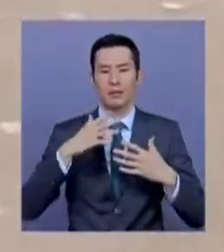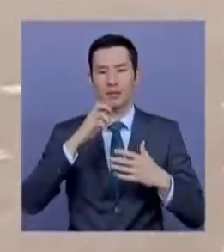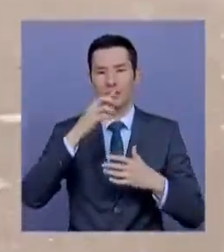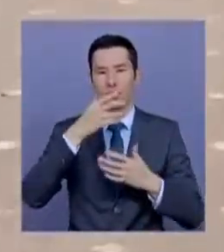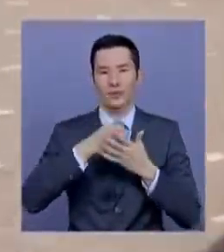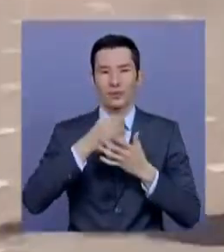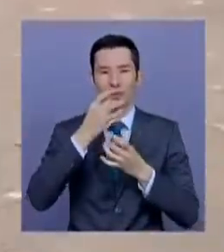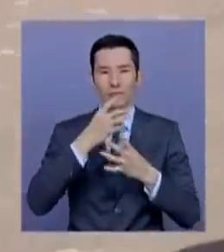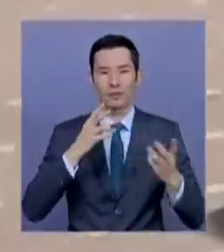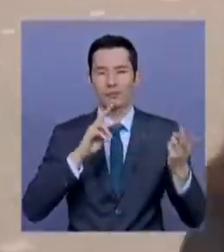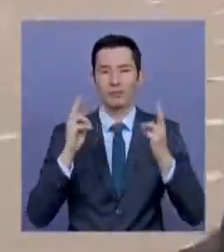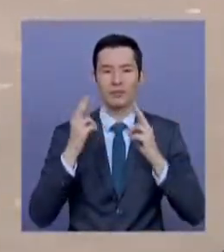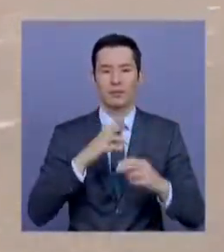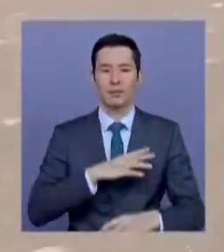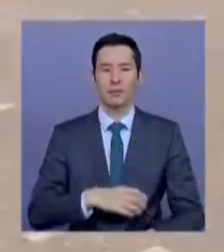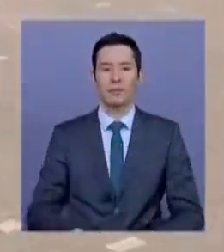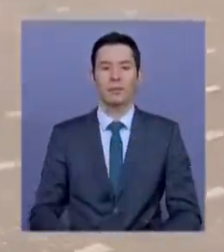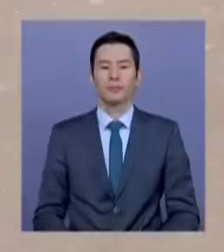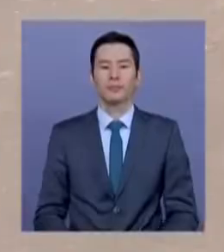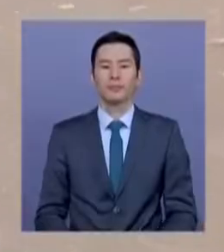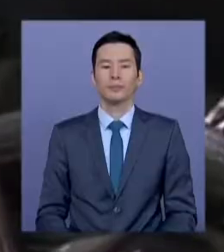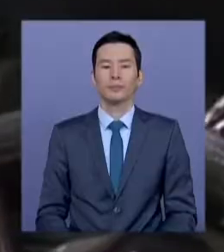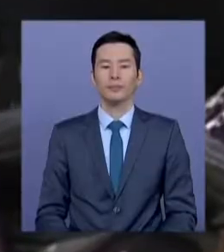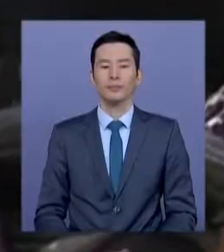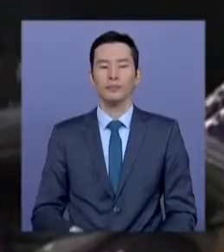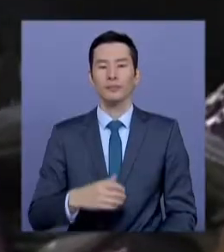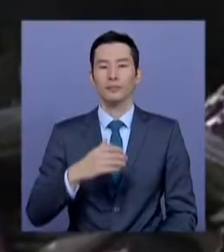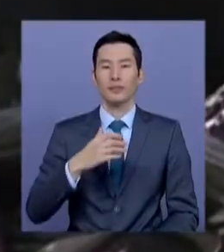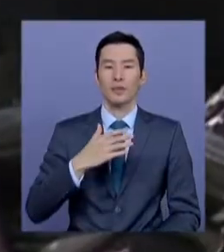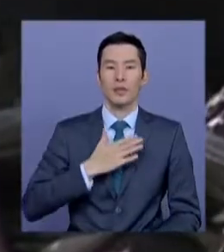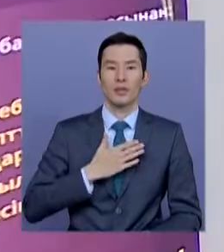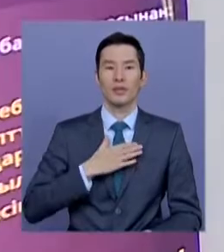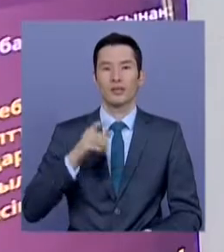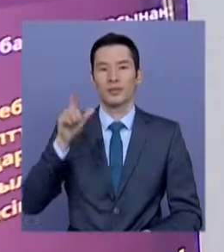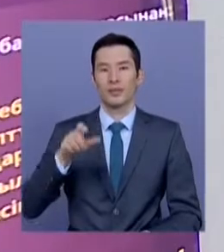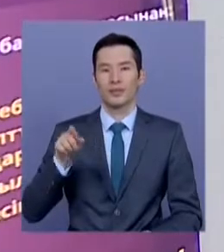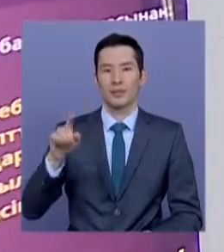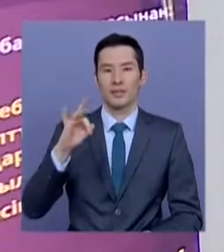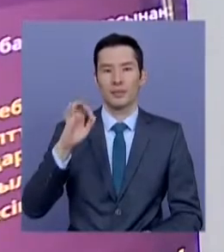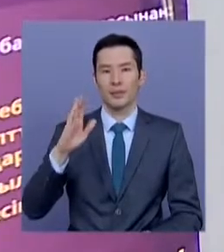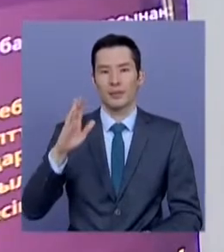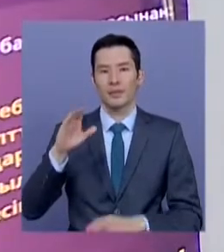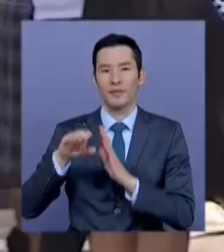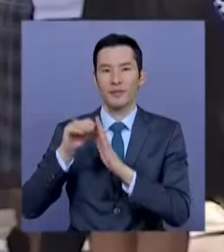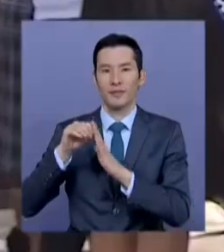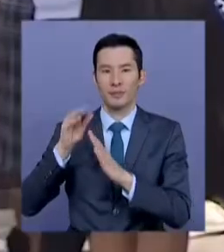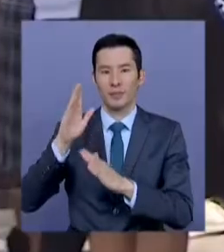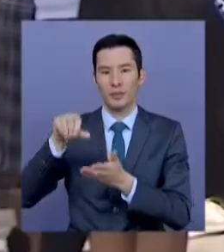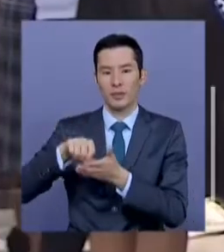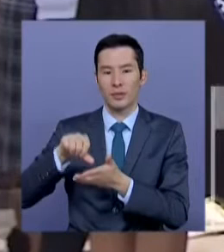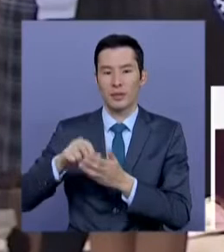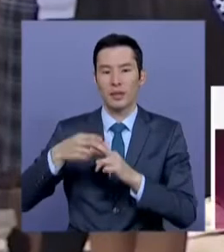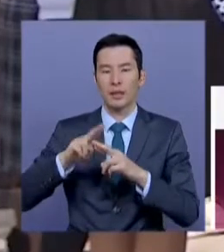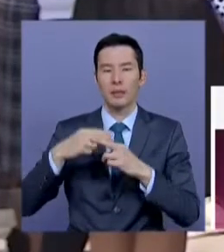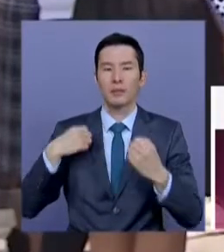нақышта орындап шықты. Біздің енді кандидатымыз Төлеутай Рахымбековичті қолдау үшін осы